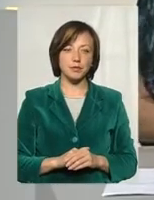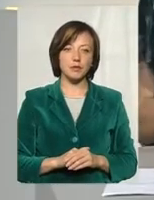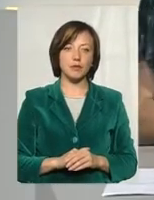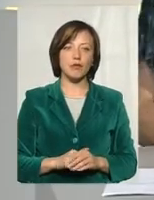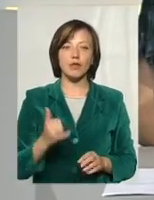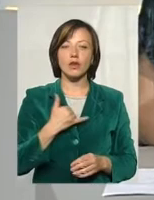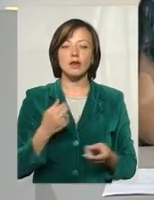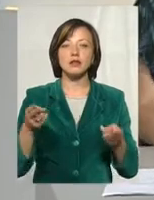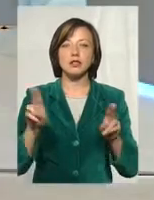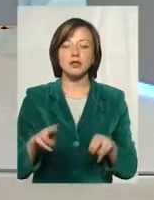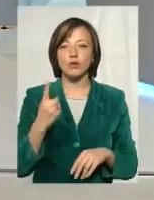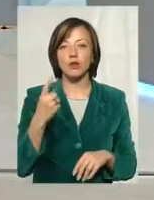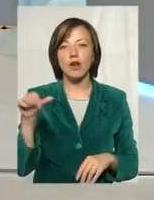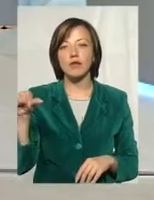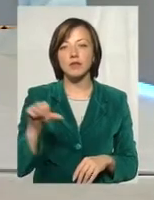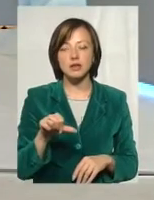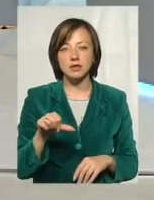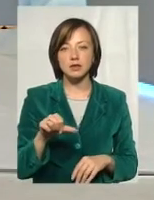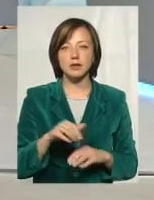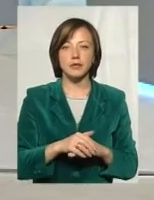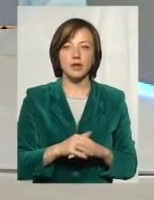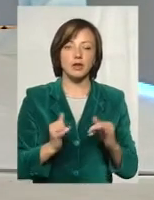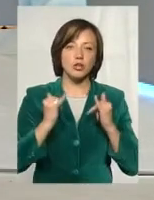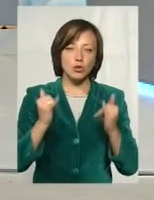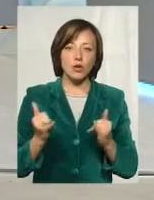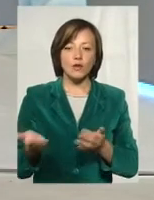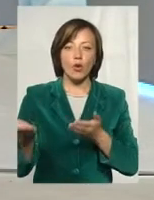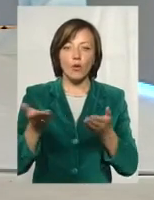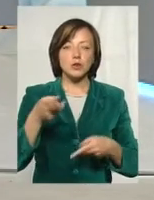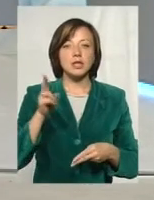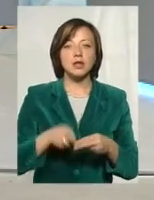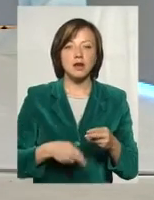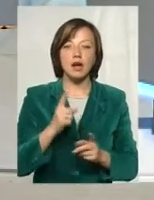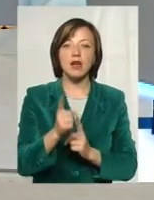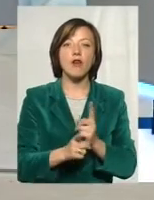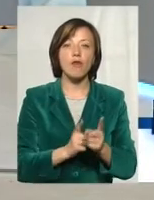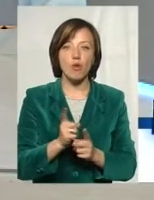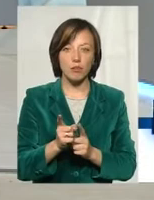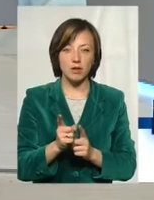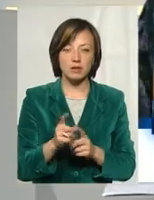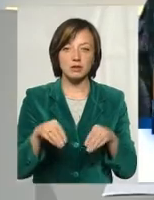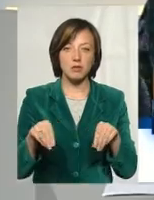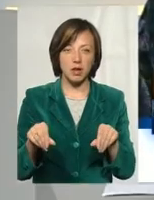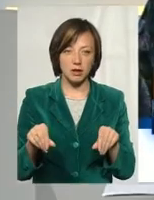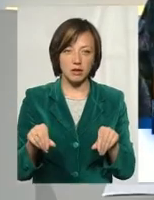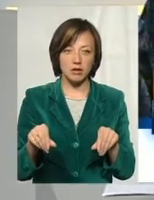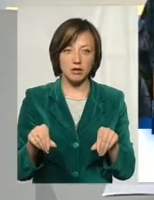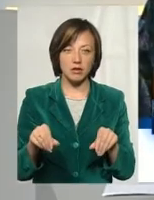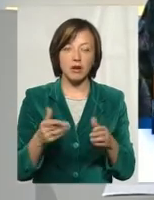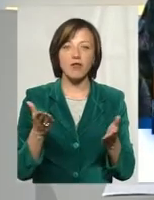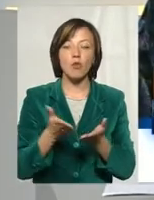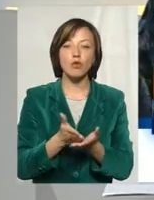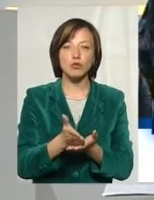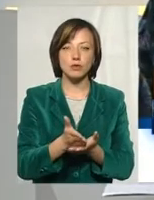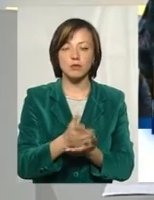Власне, у нас залишається буквально одна хвилина. Шановні гості, на сам кінець, реформа земельна, в якому руслі, на